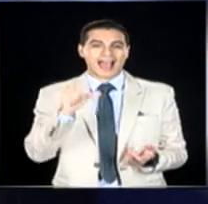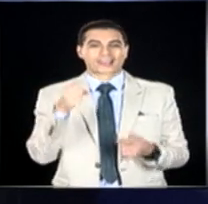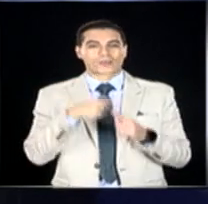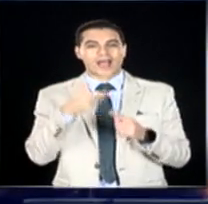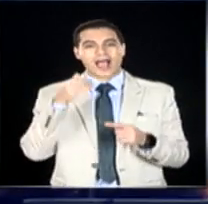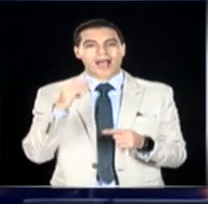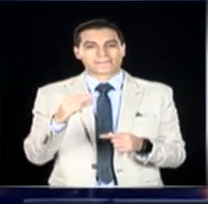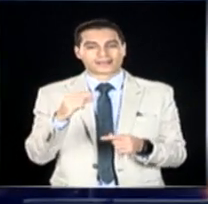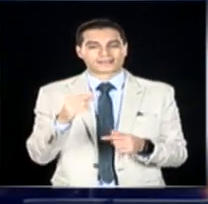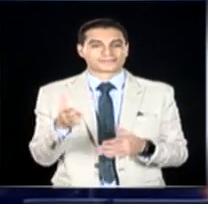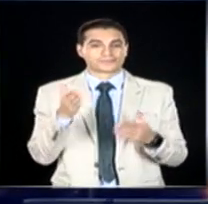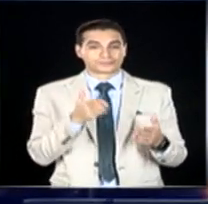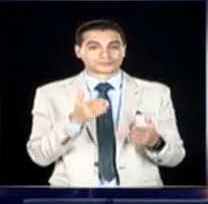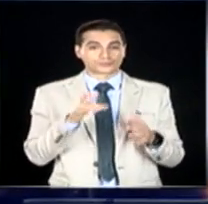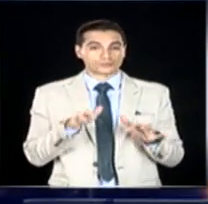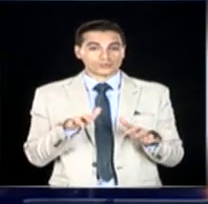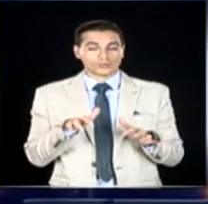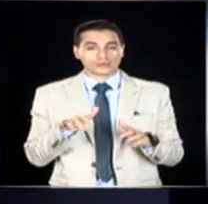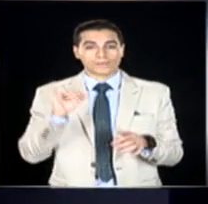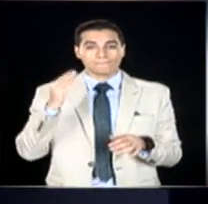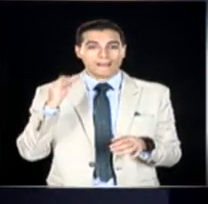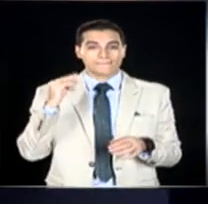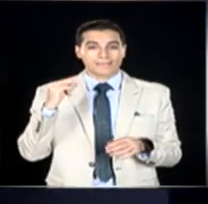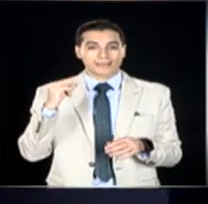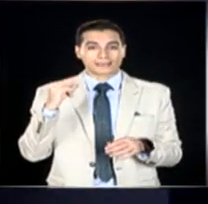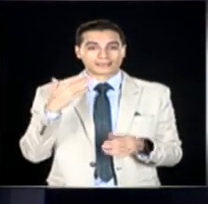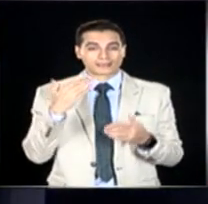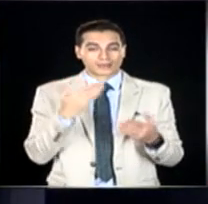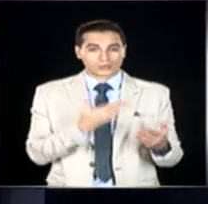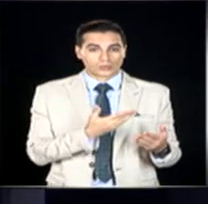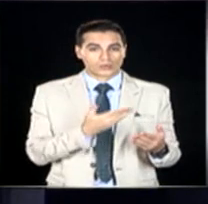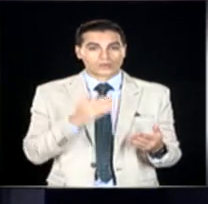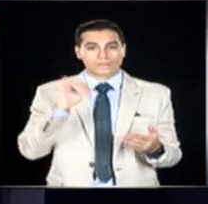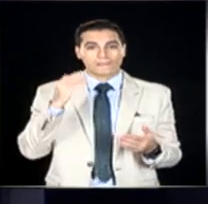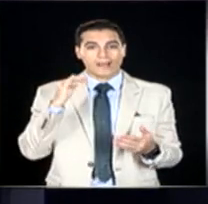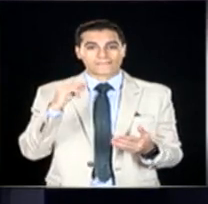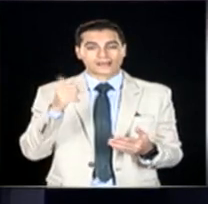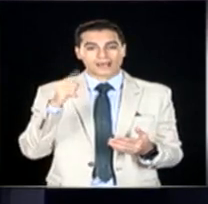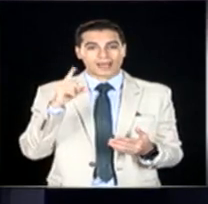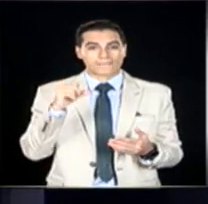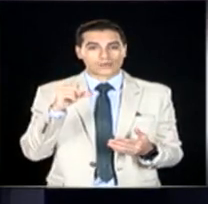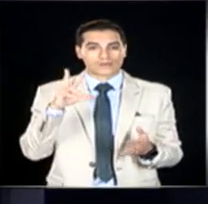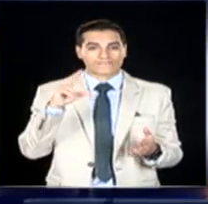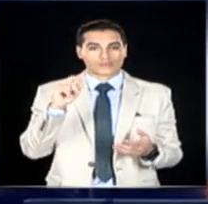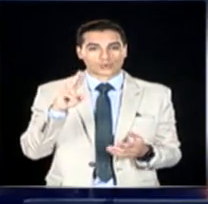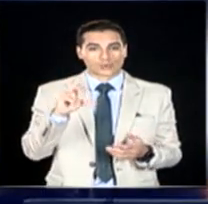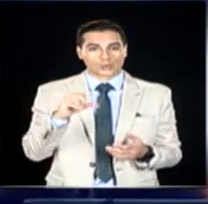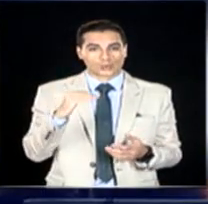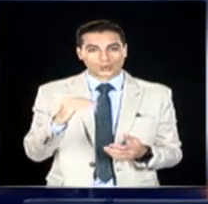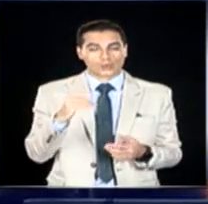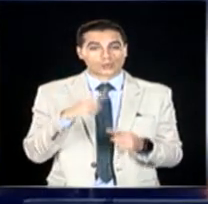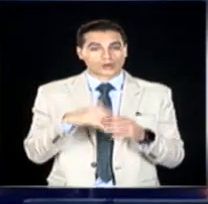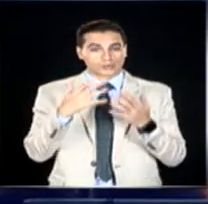امين. وفي التكنولوجيا محمد حماده ومحمد ابو الفتوح.